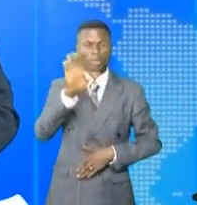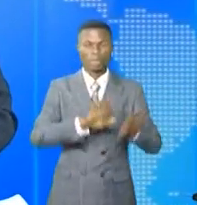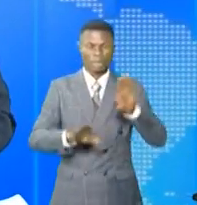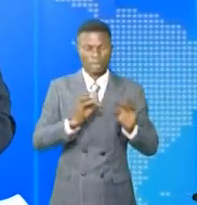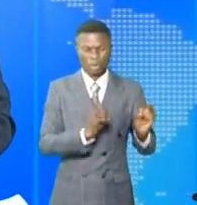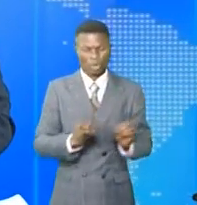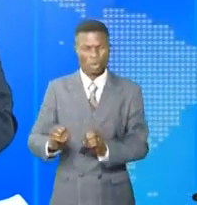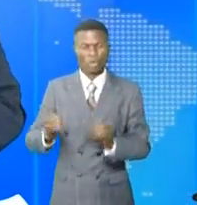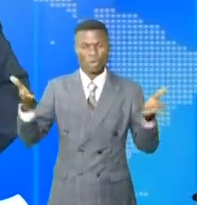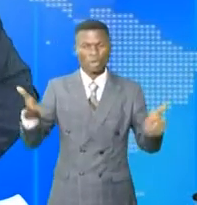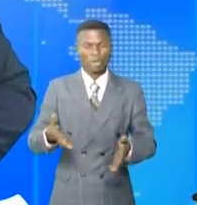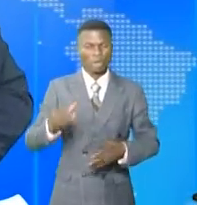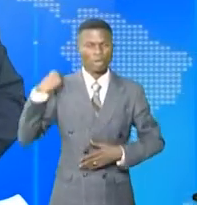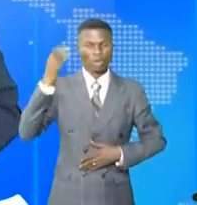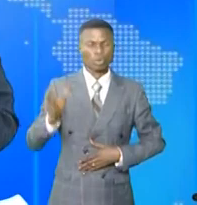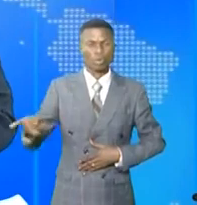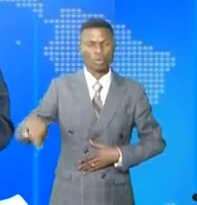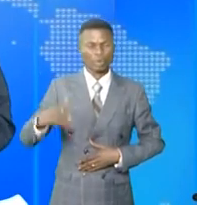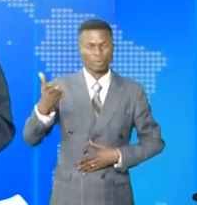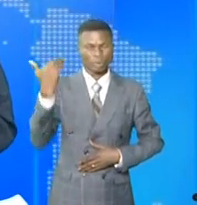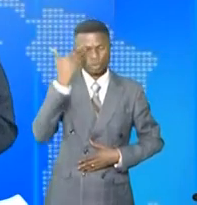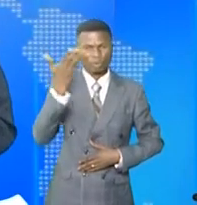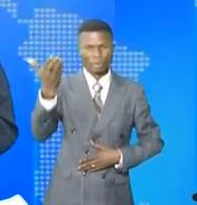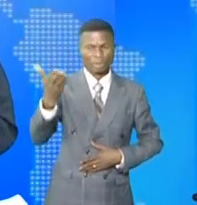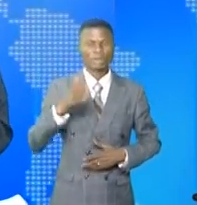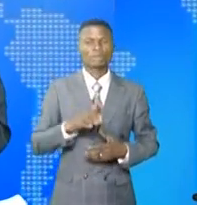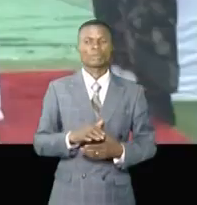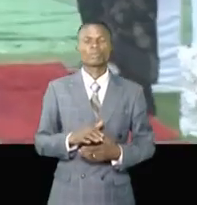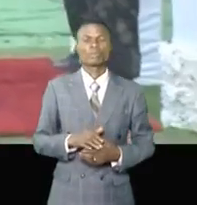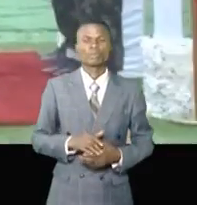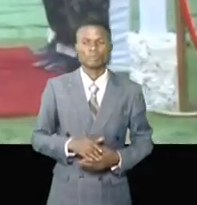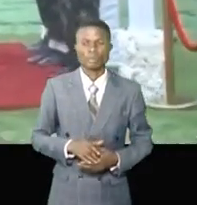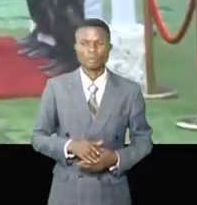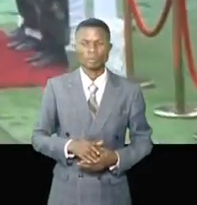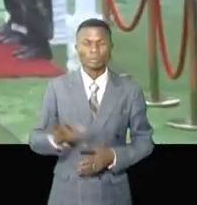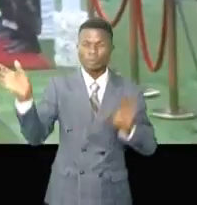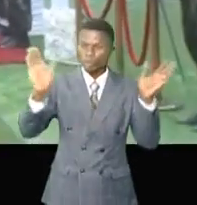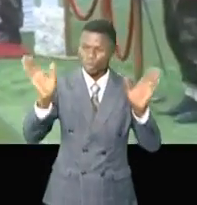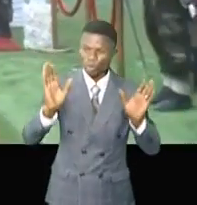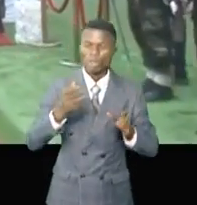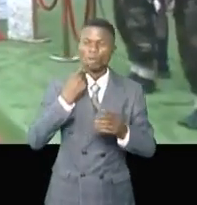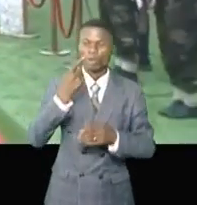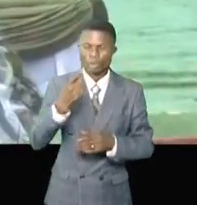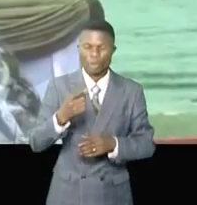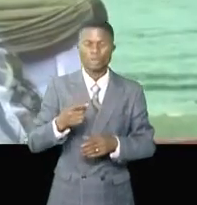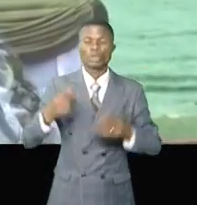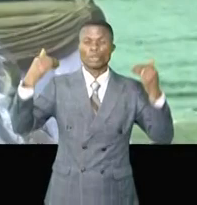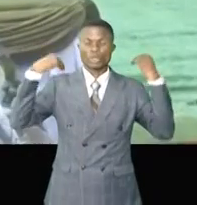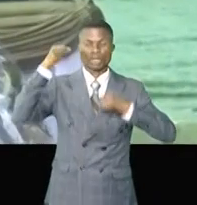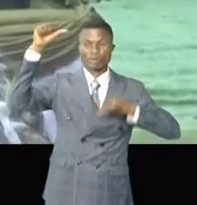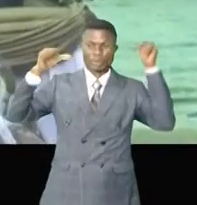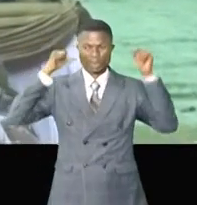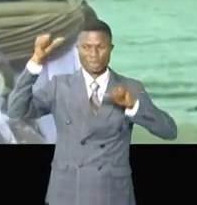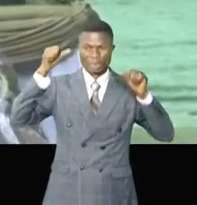sont déroulées en présence du gouverneur Jacques Kiabula Katwe. Ce sont les derniers hommages qui ont été rendus à ce chevalier du théâtre